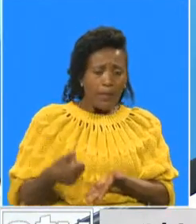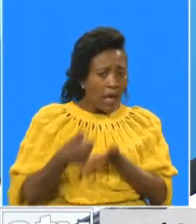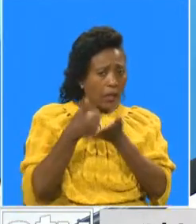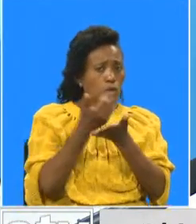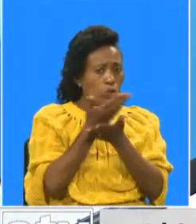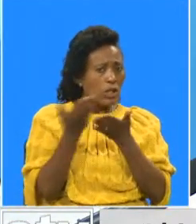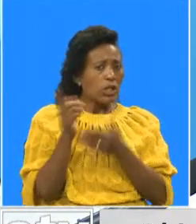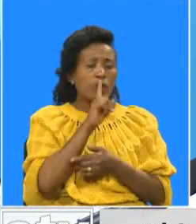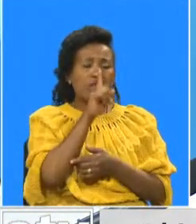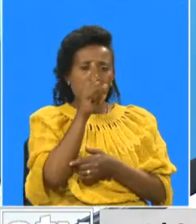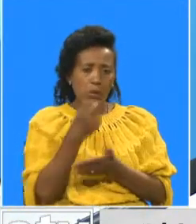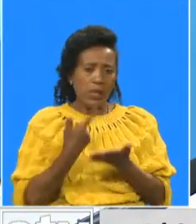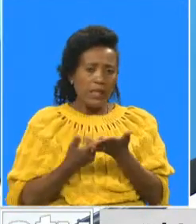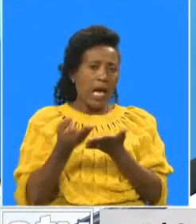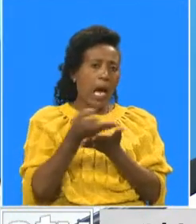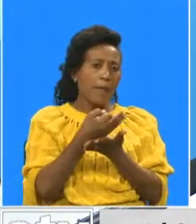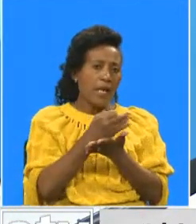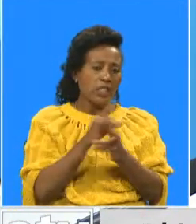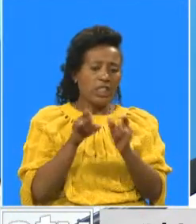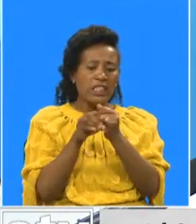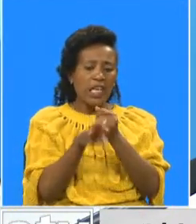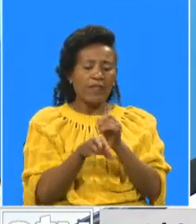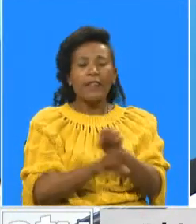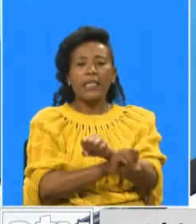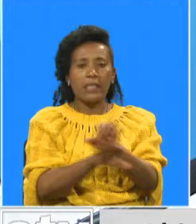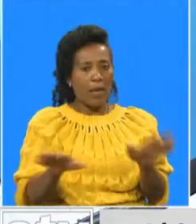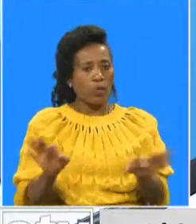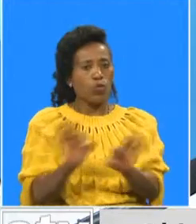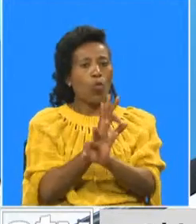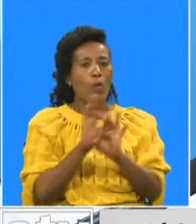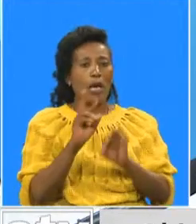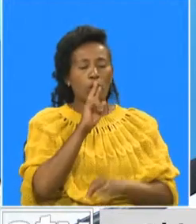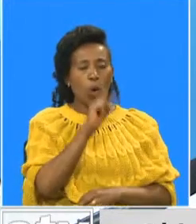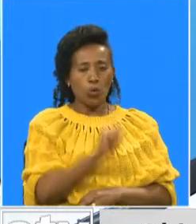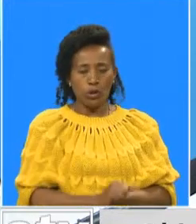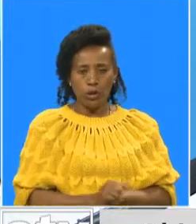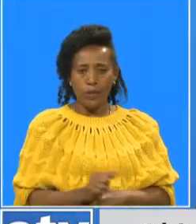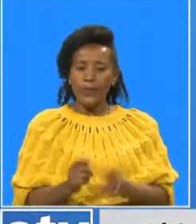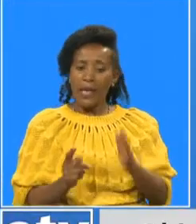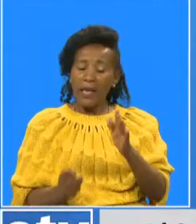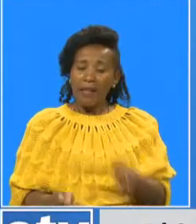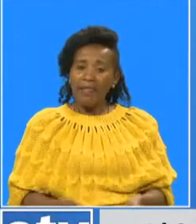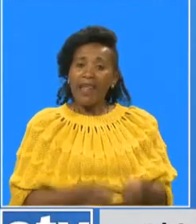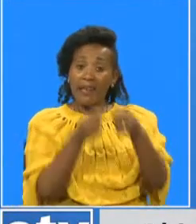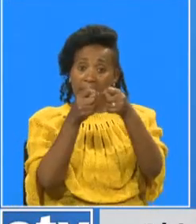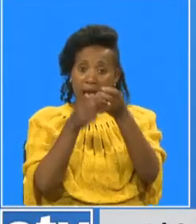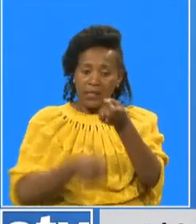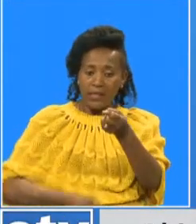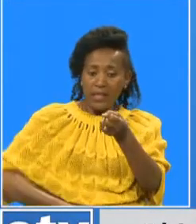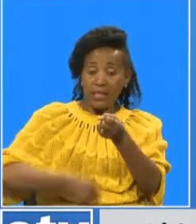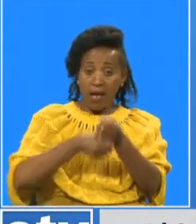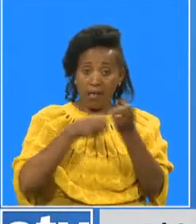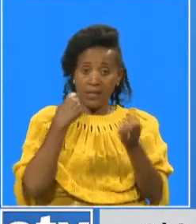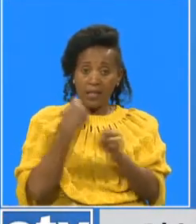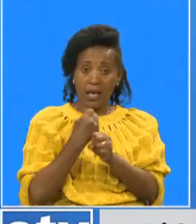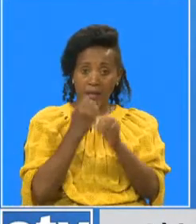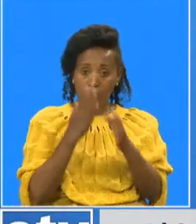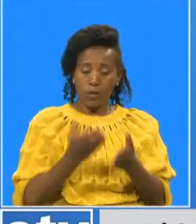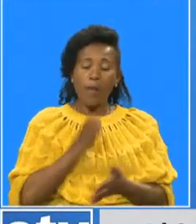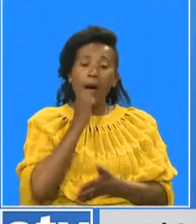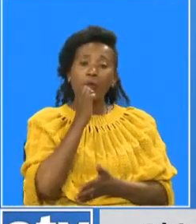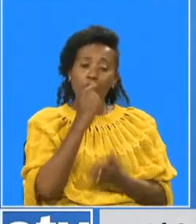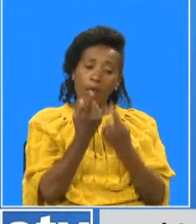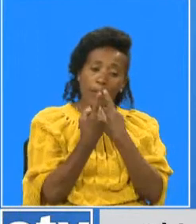የምታግዟቸው ነገር ምንድን ነው? እነዚህን አምራች በአምራች ዘርፍ ላይ የተሰማሩ ኩባንያዎችን ያው ቴክኒካል የሆነ ገዛ ከሰራተኞችና